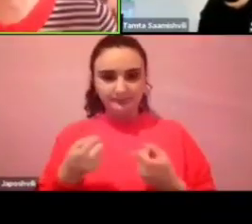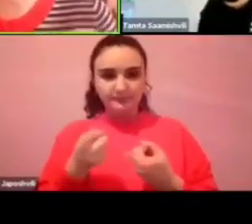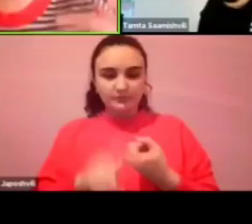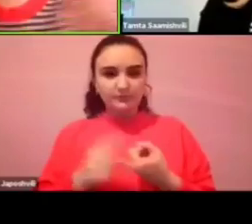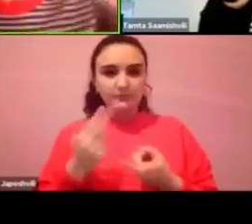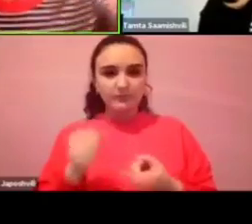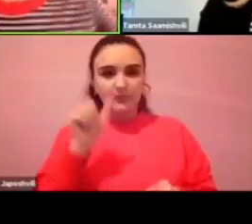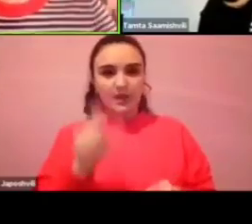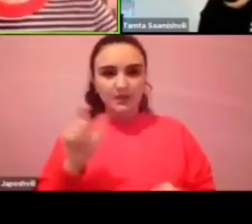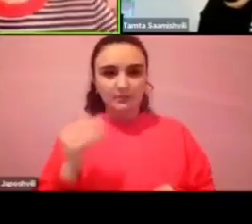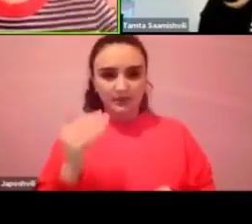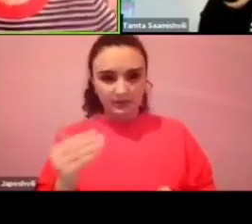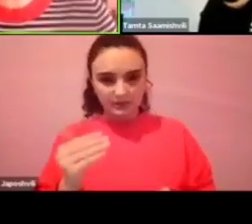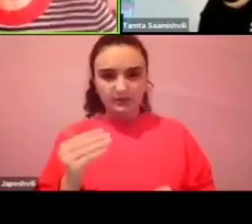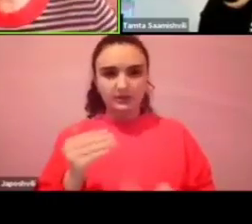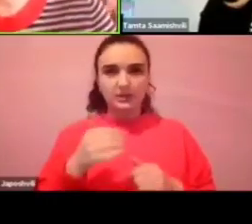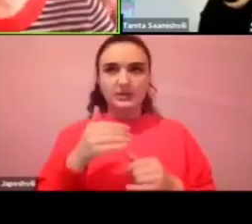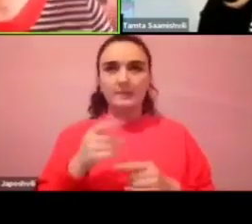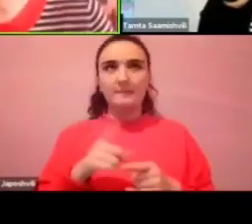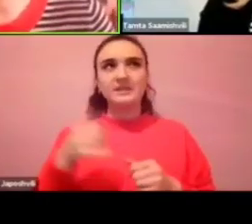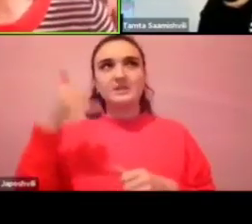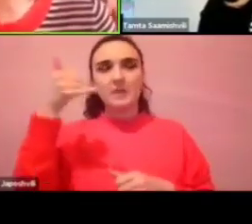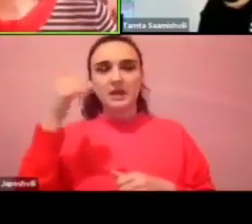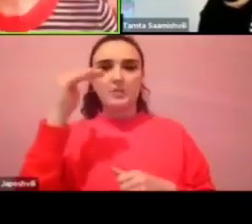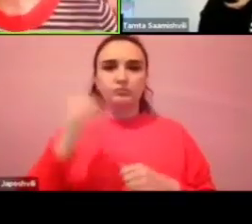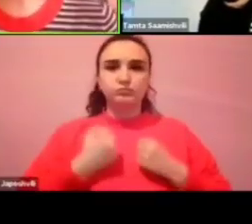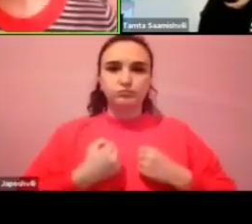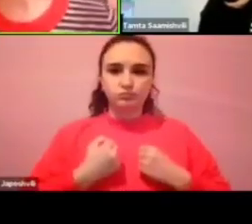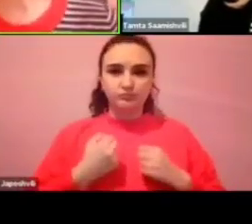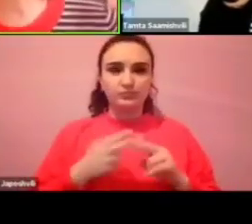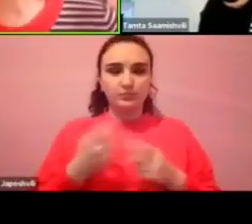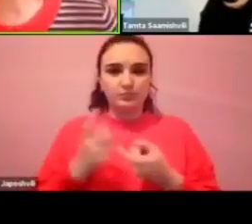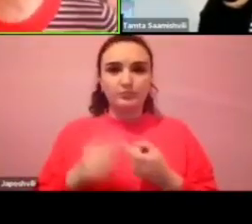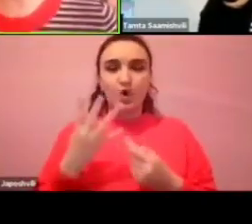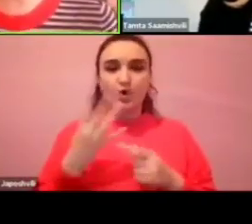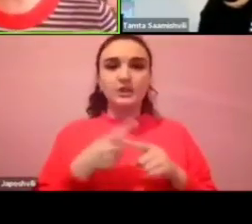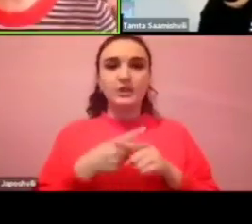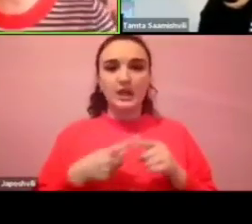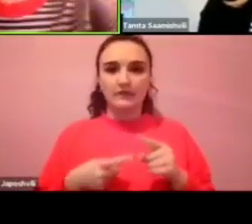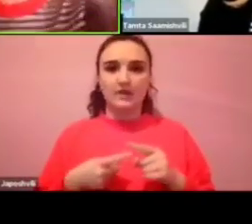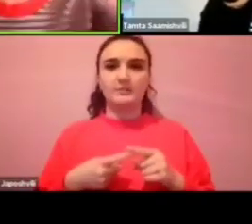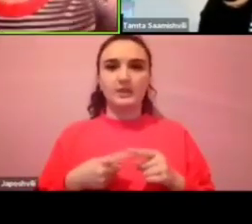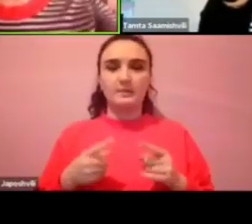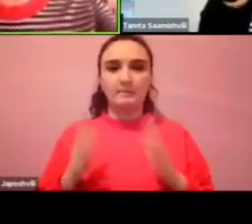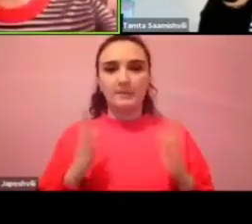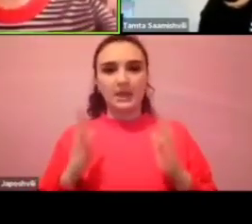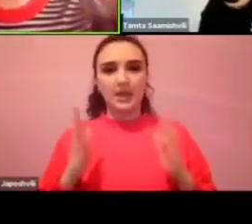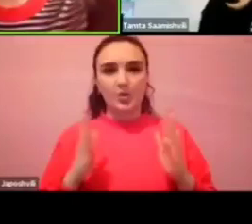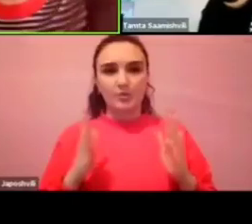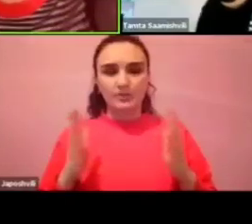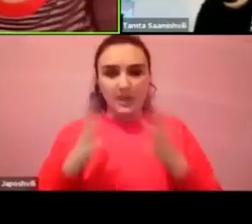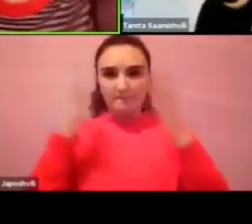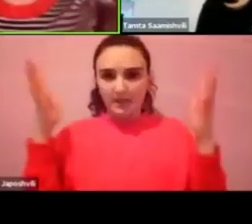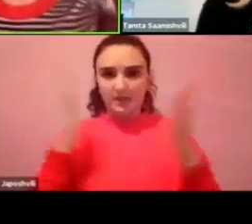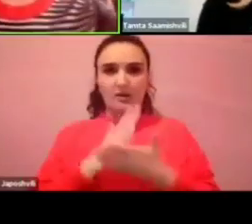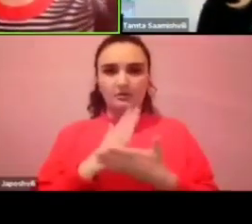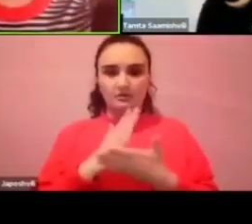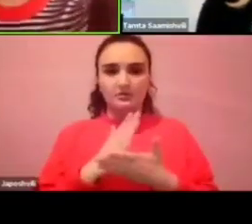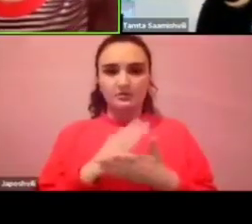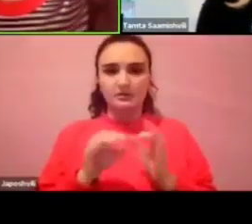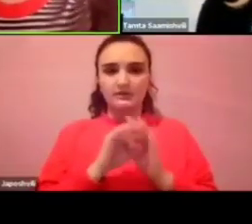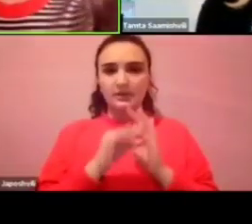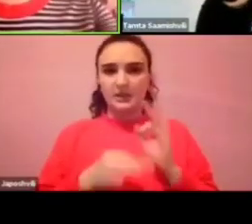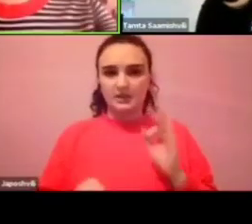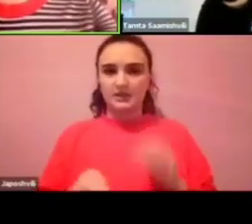უნდა, ადამიანის სიმაღლეზე, სიმსუქნეზე და ასე შემდეგ, 4 ნახევრამდე მერყეობს. აი ამ ხელა არის ესე იგი წვრილი